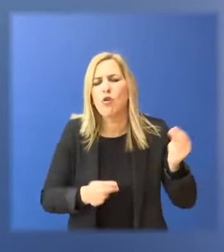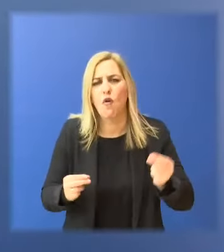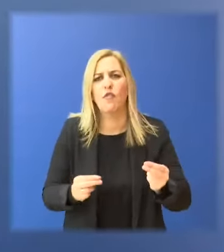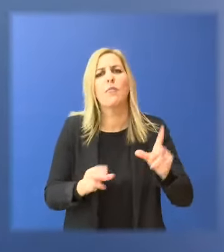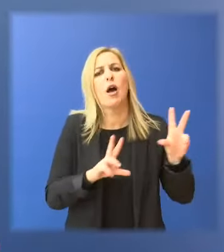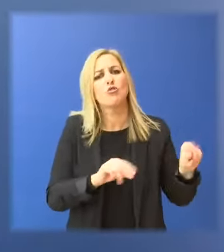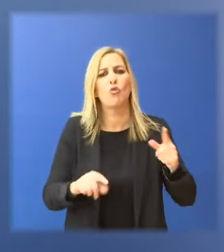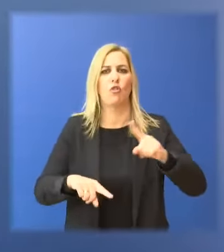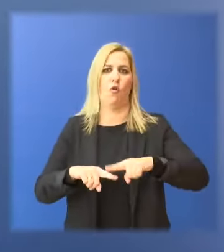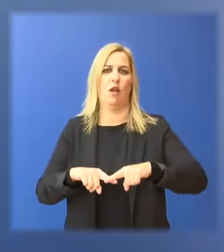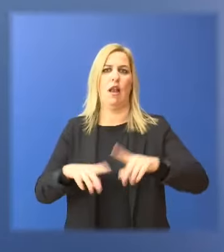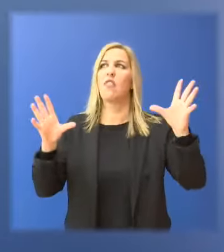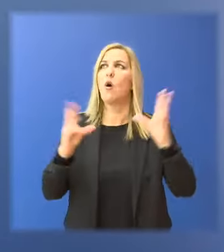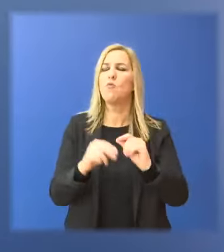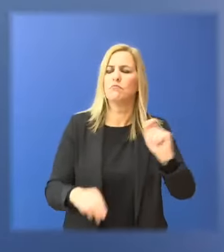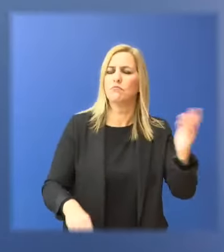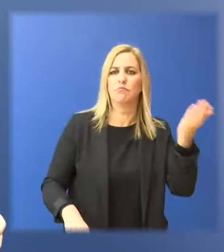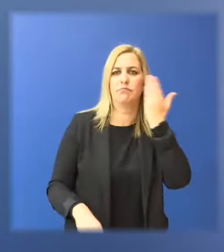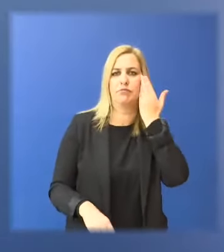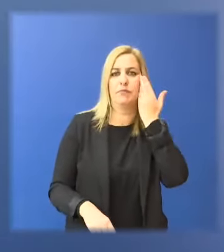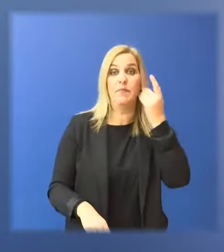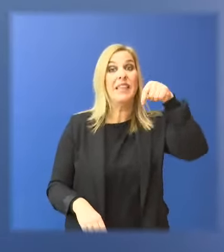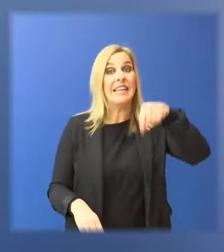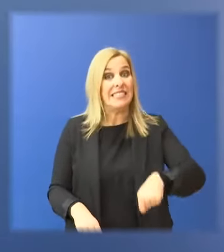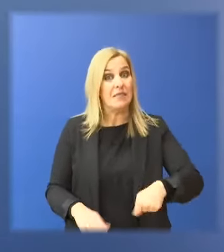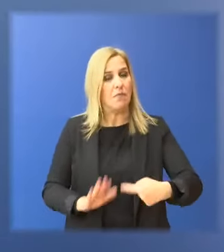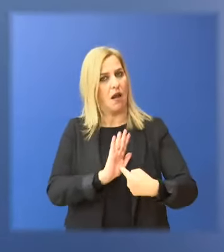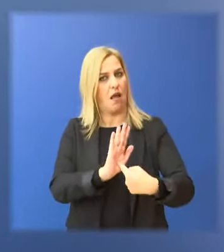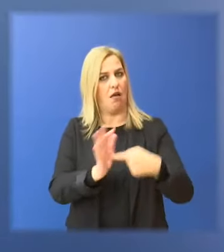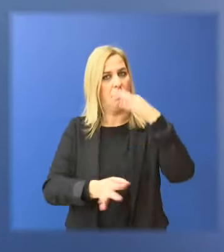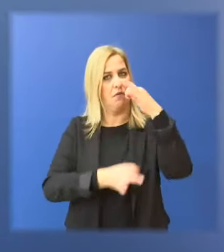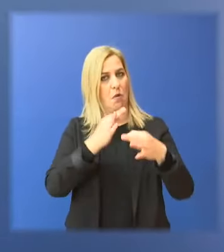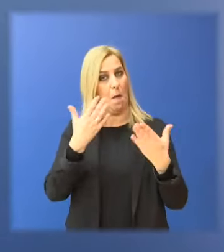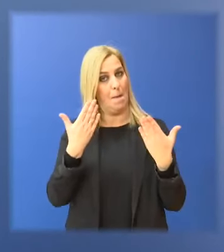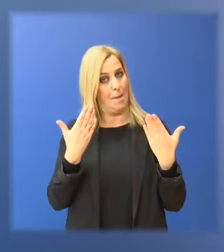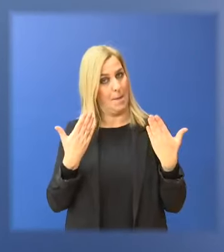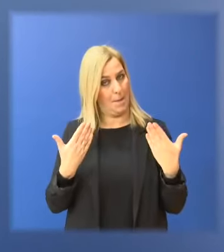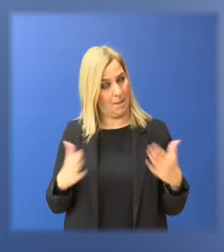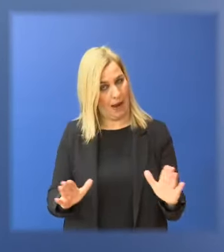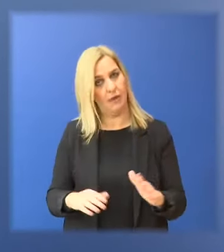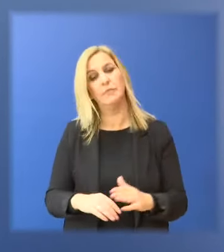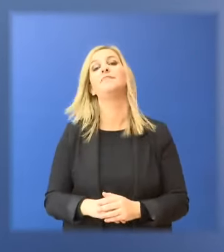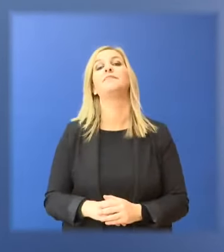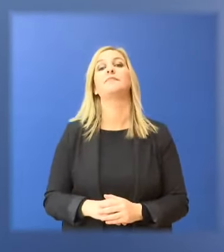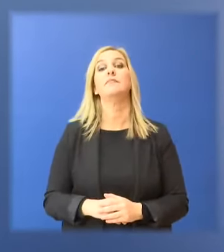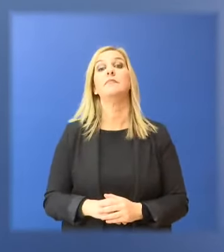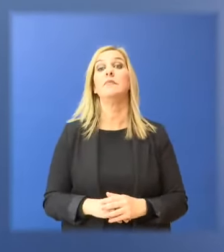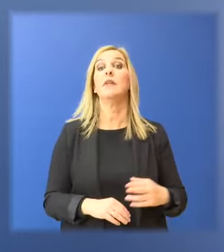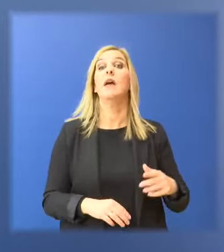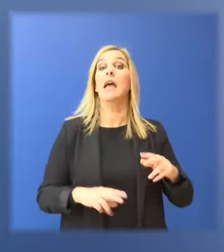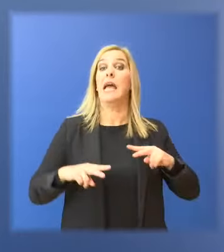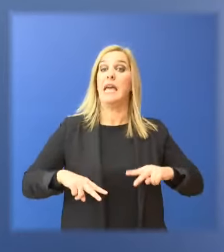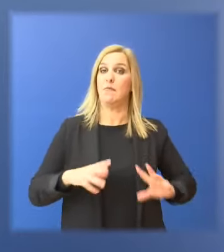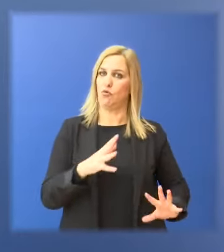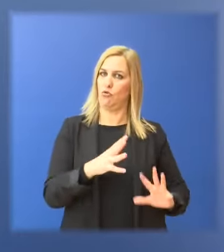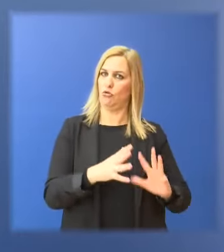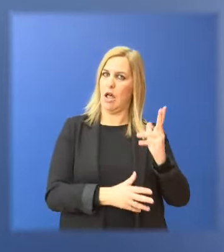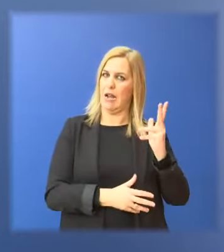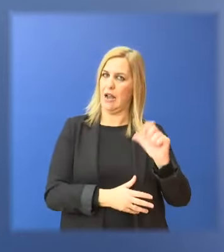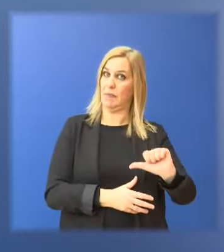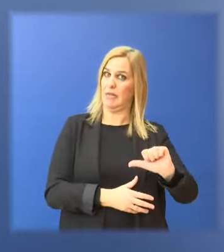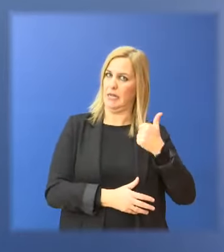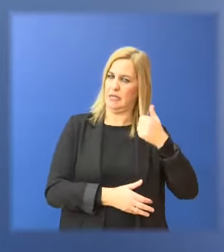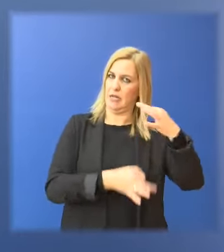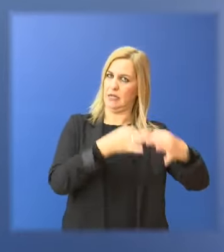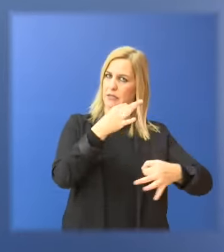είναι η εισαγόμενη ακρίβεια. Ανέλησα και σήμερα, στη συνέχεια της πολύ αναλυτικής επεξήγησης που έγινε χθες από τον Υπουργό Ανάπτυξης, τον κύριο